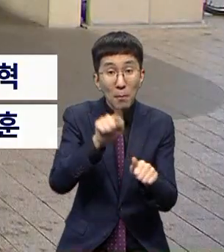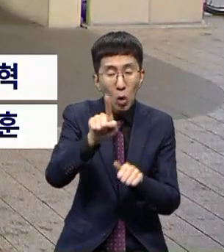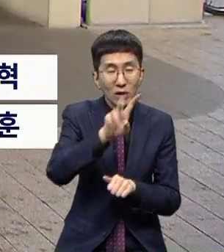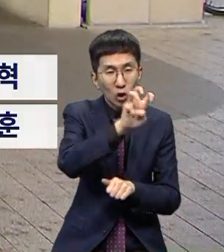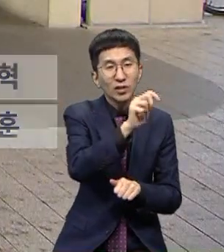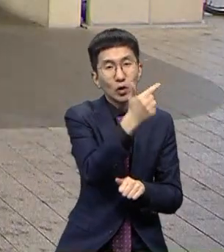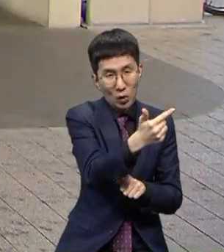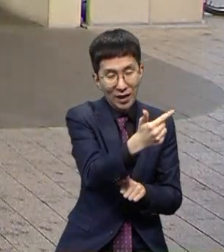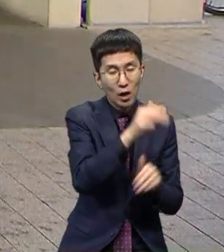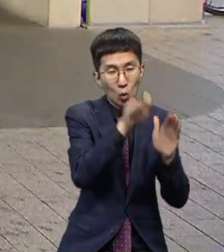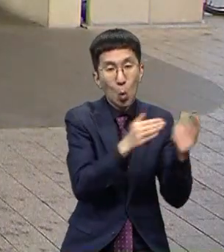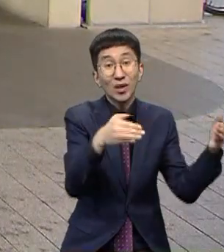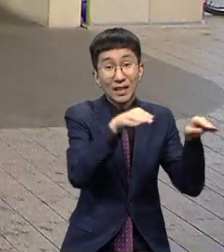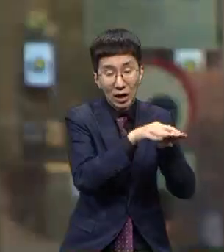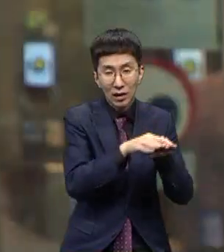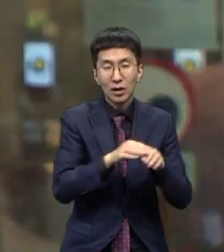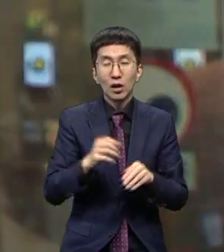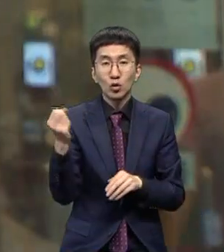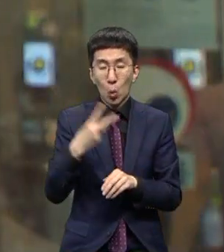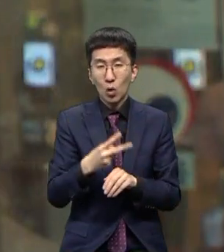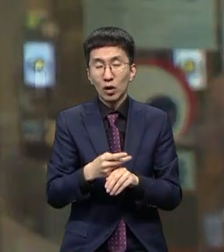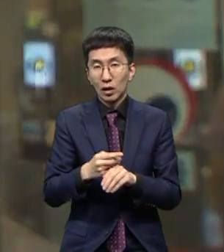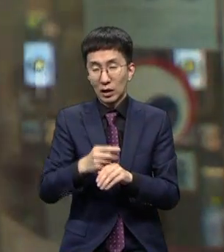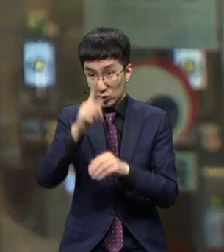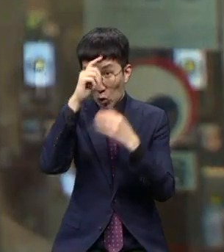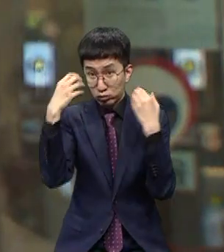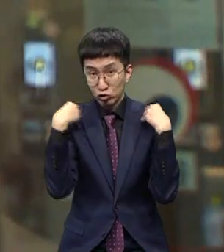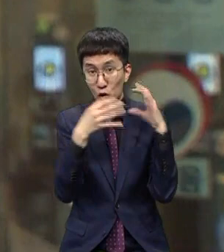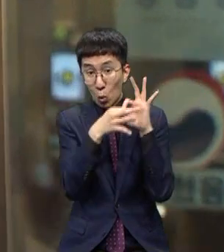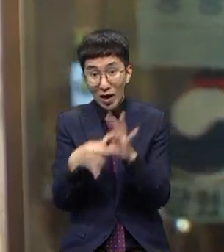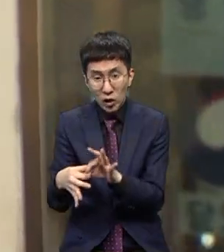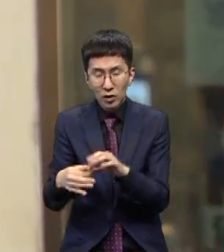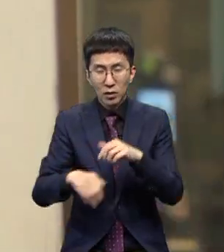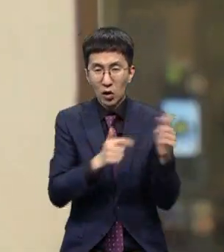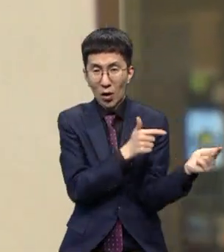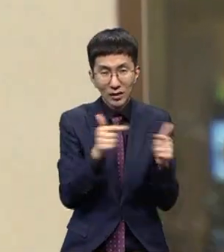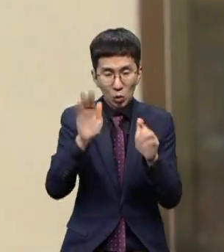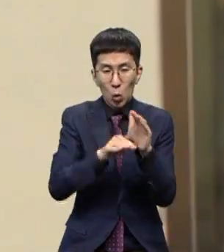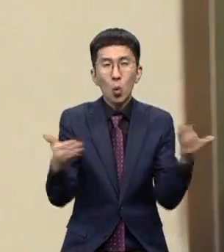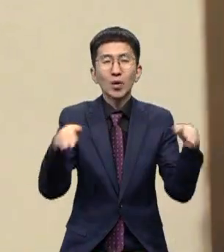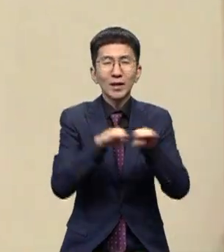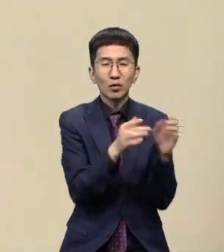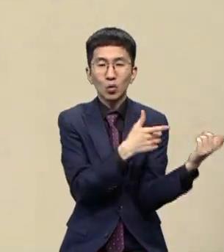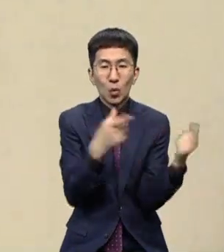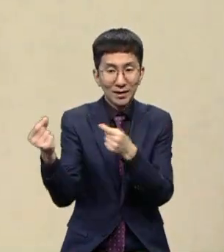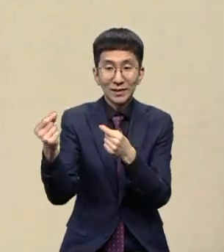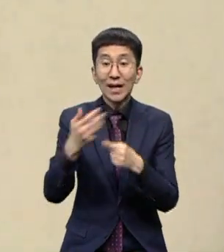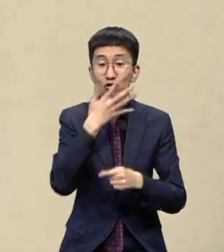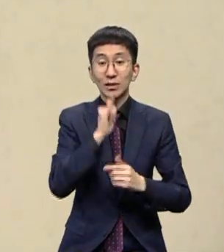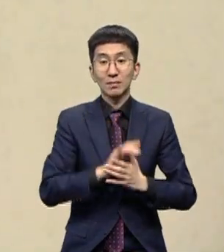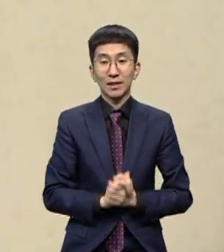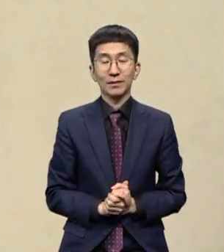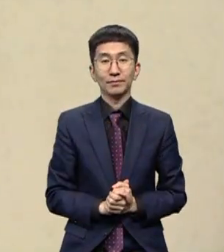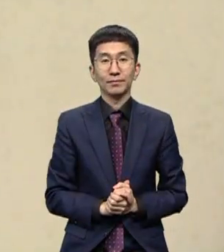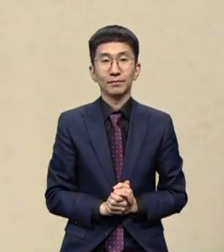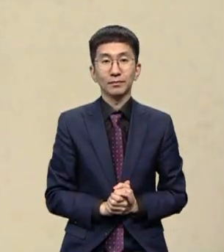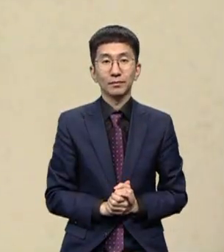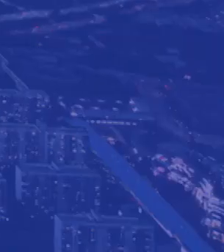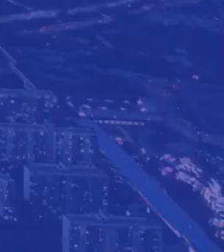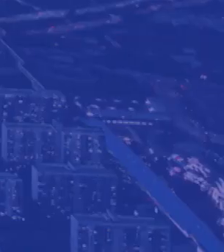공기업과 95곳의 준정부기관 등 모든 공공기관에 적용됩니다. SBS 김정우입니다.